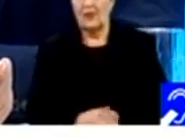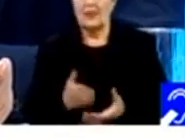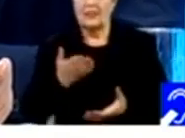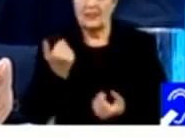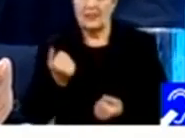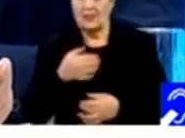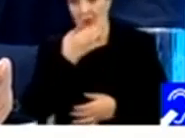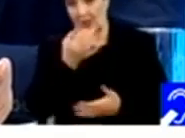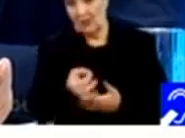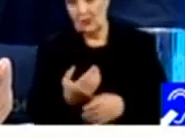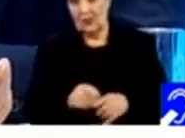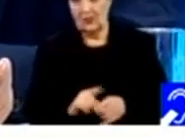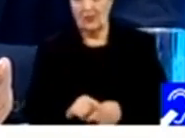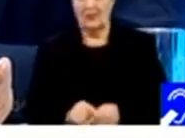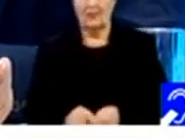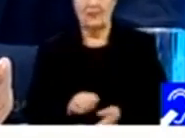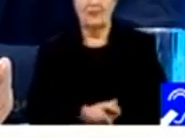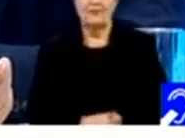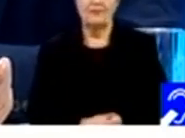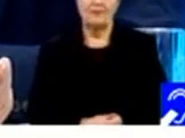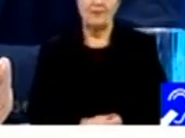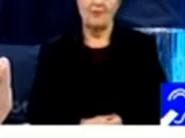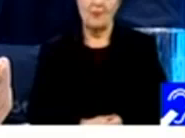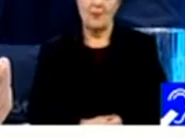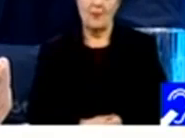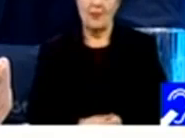V-am răspuns la această întrebare. E mai mult decât suficient.